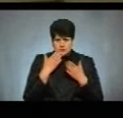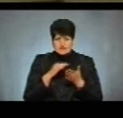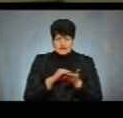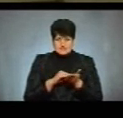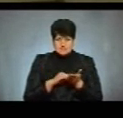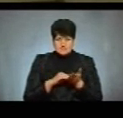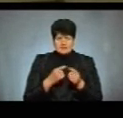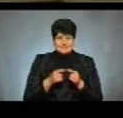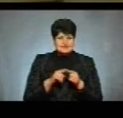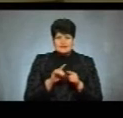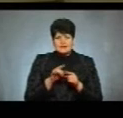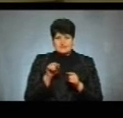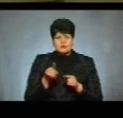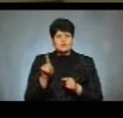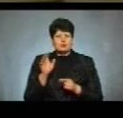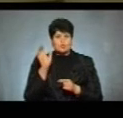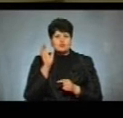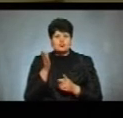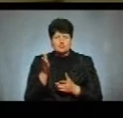це зовсім не те, що послухати